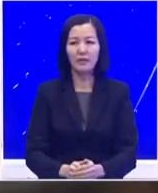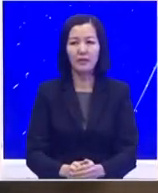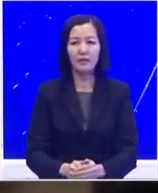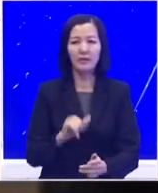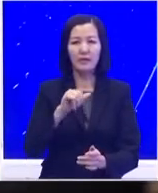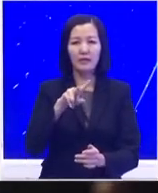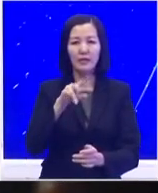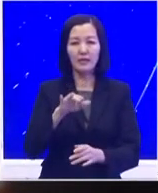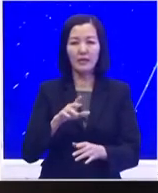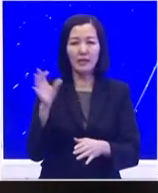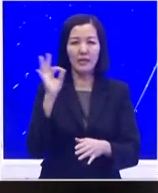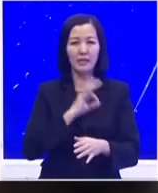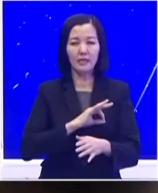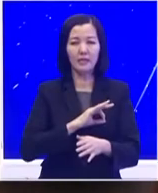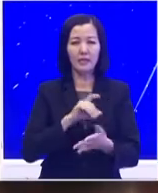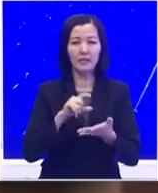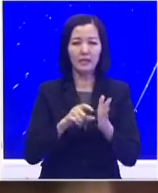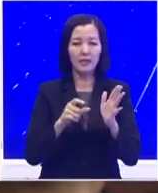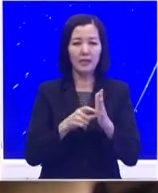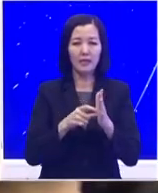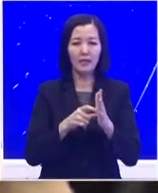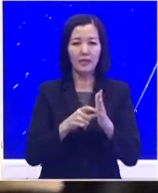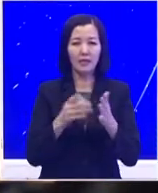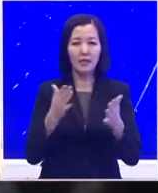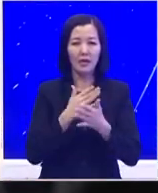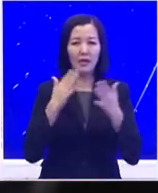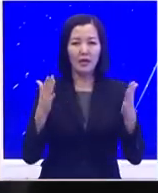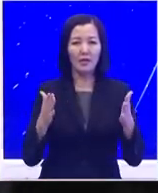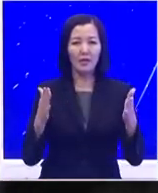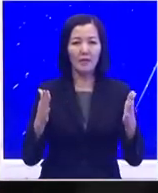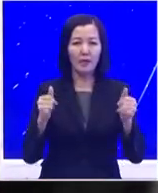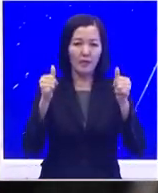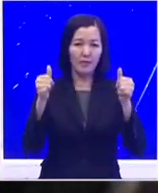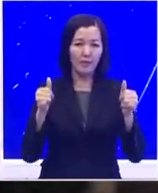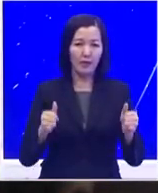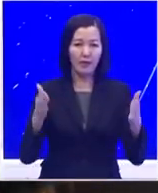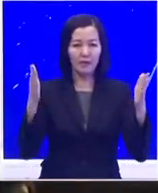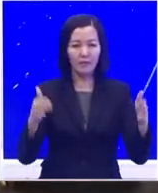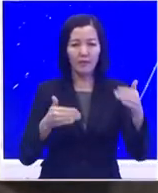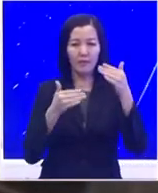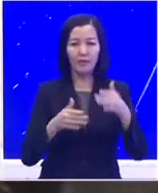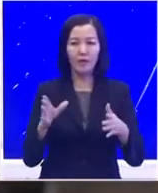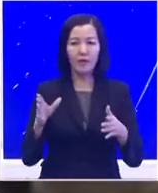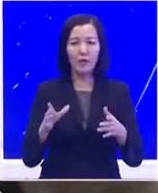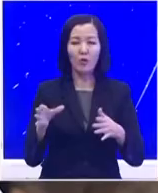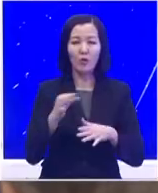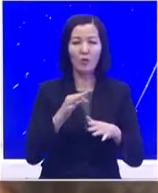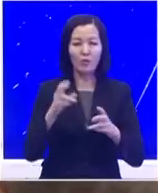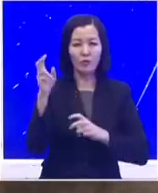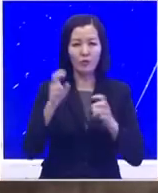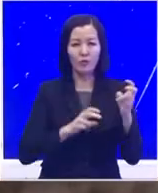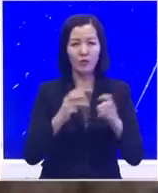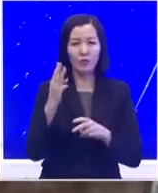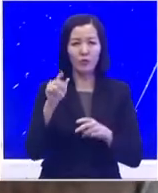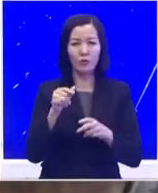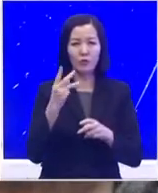Іле Кристаудан залға кіре берісінен ақ көрініп тұр. Алып баннерлері, алып өндіріс орындары табысына сәйкес. Облыс өнеркәсібінде